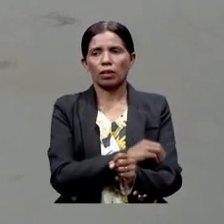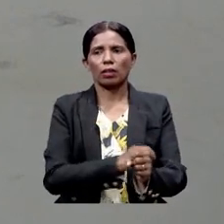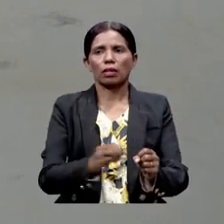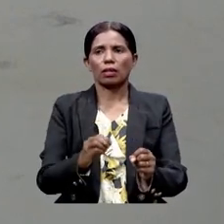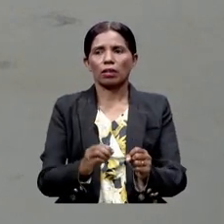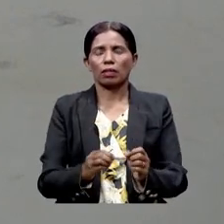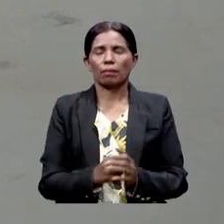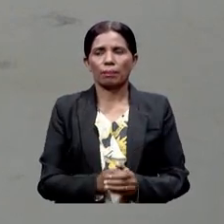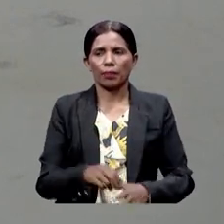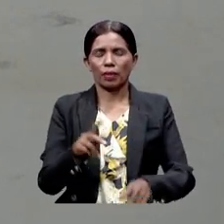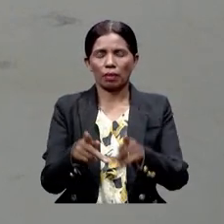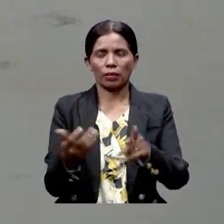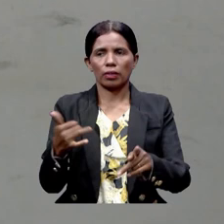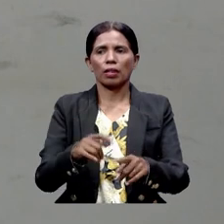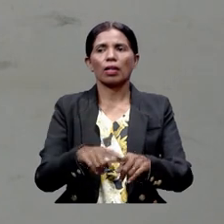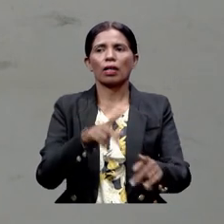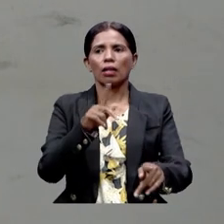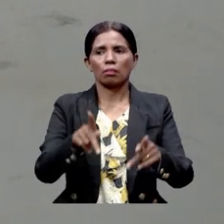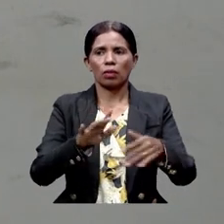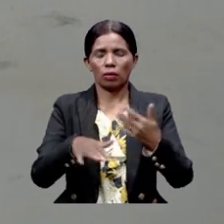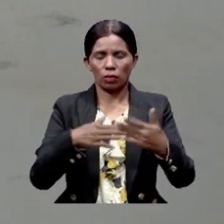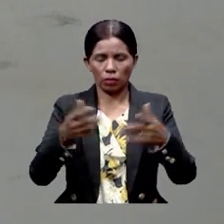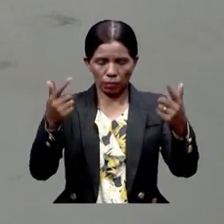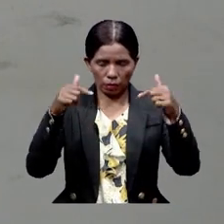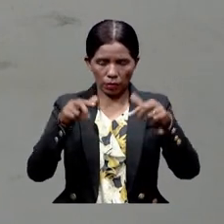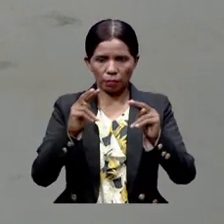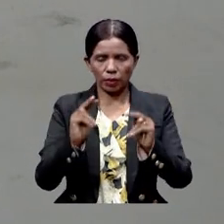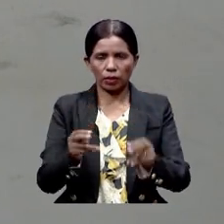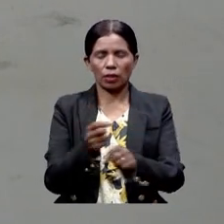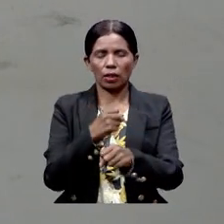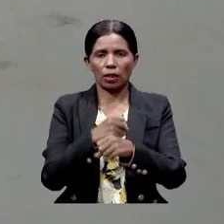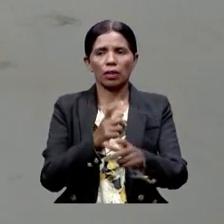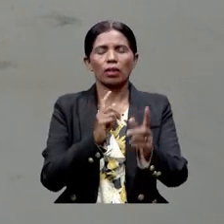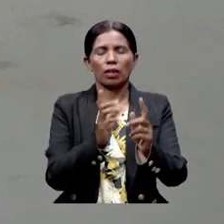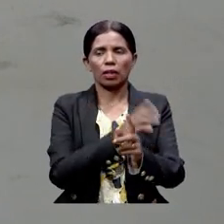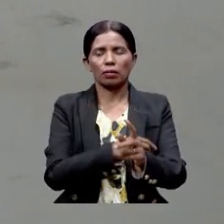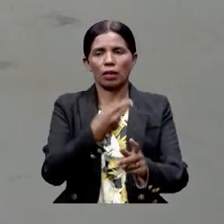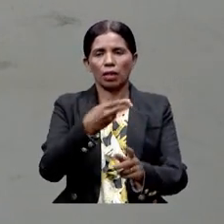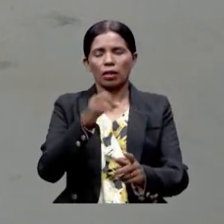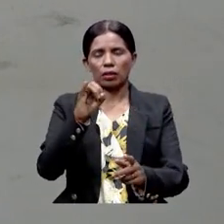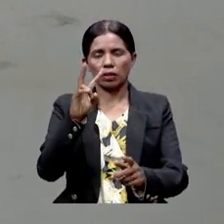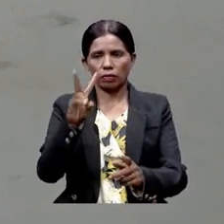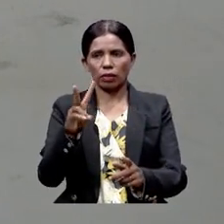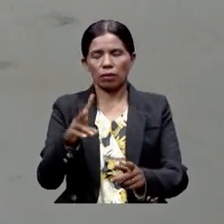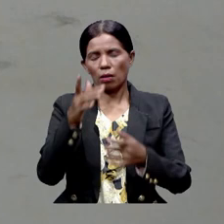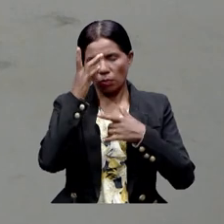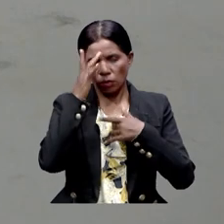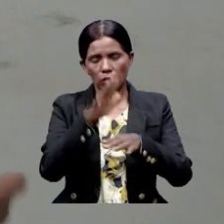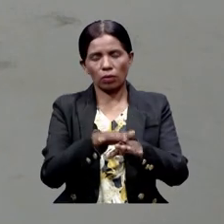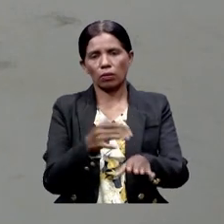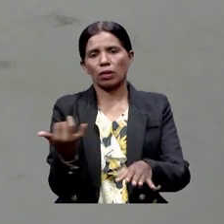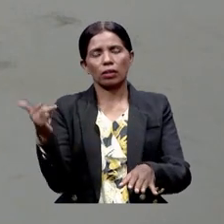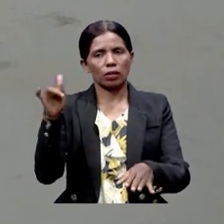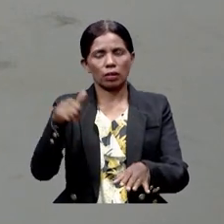o la pulasan sabi siret, mai be ema in general mas tu pakano ne persia ne status kono ba laos HIV red, mai be ba moras transmisan seksual serahan